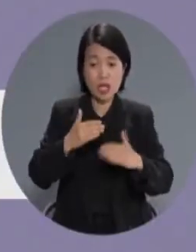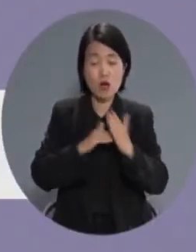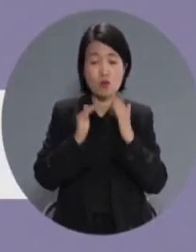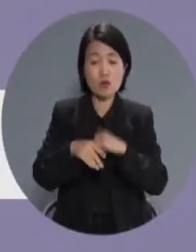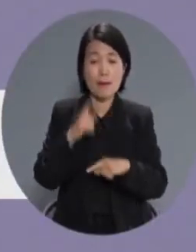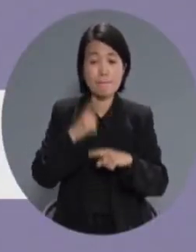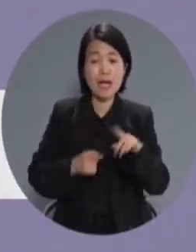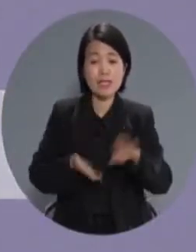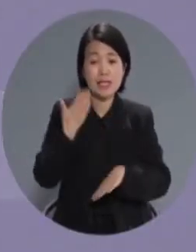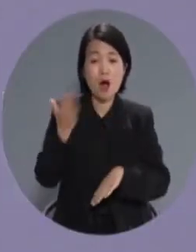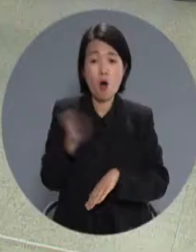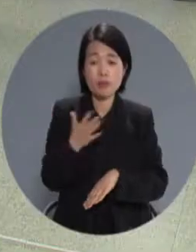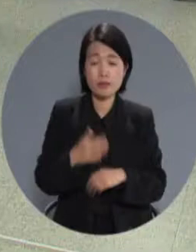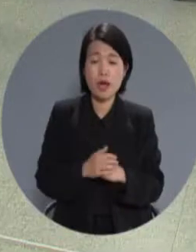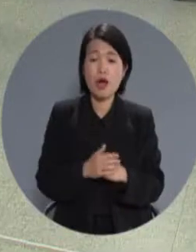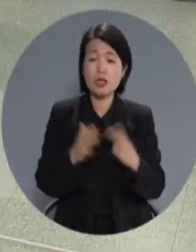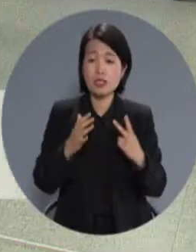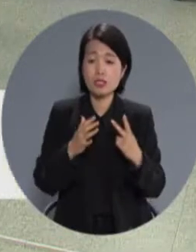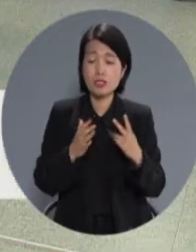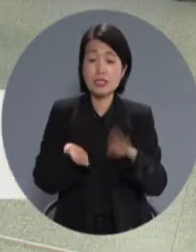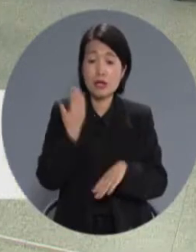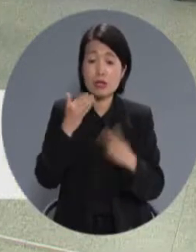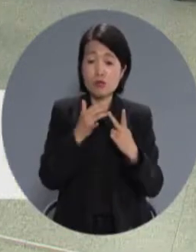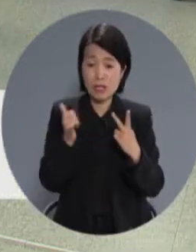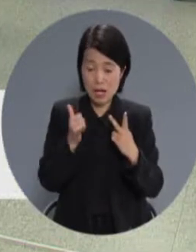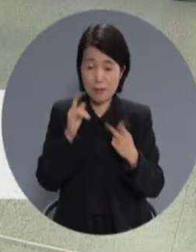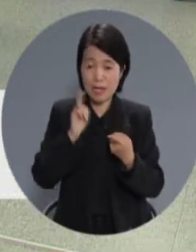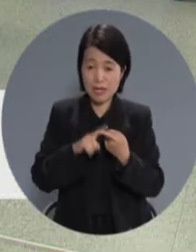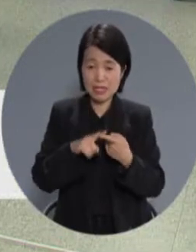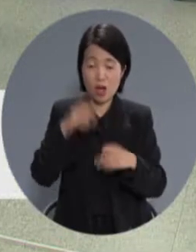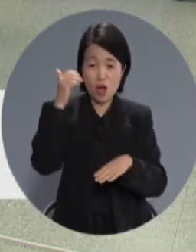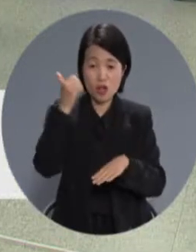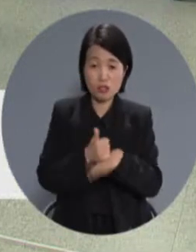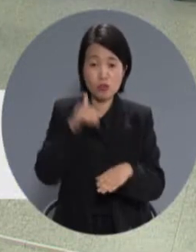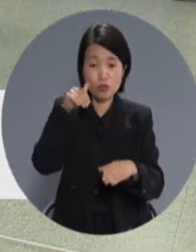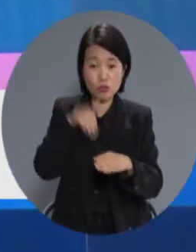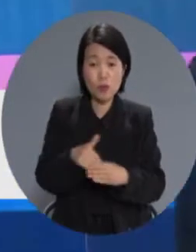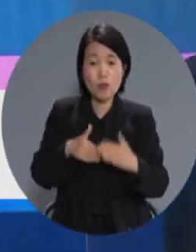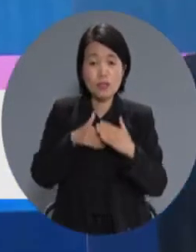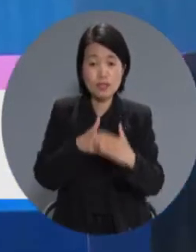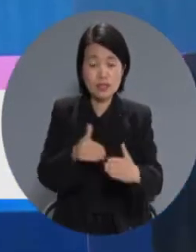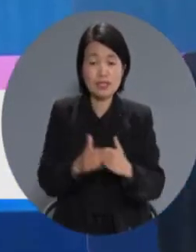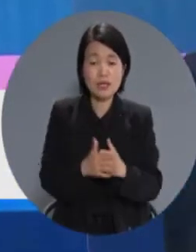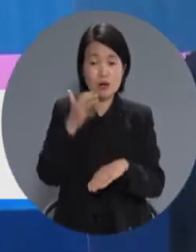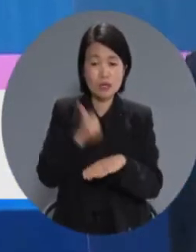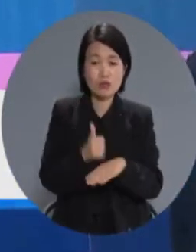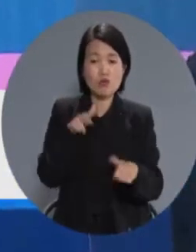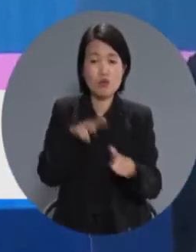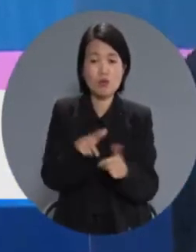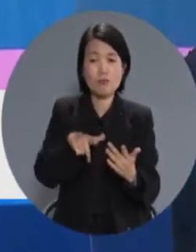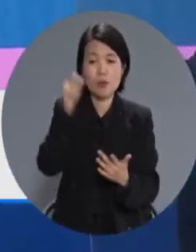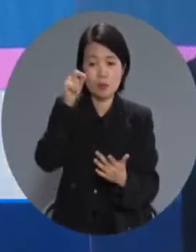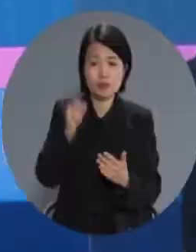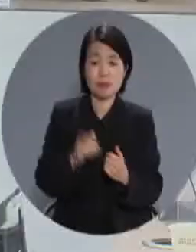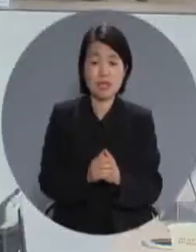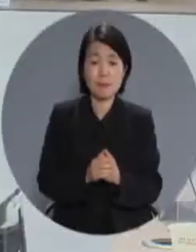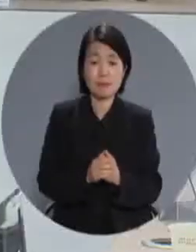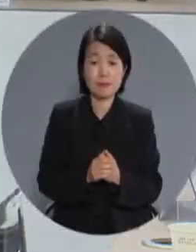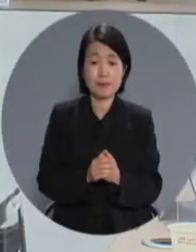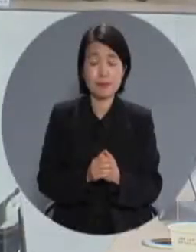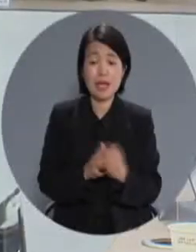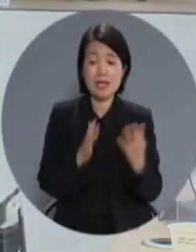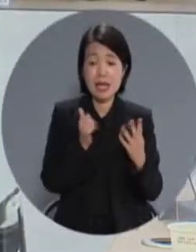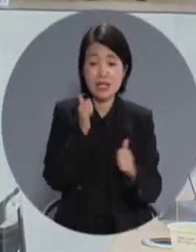과반 투표자가 없을 경우에는 상위 2명을 대상으로 결선 투표를 치러 최종 후보를 결정하기로 했습니다. 이 같은